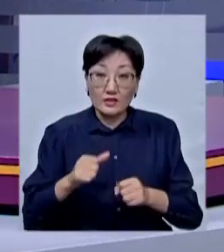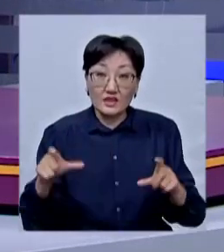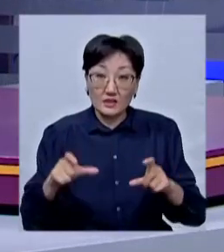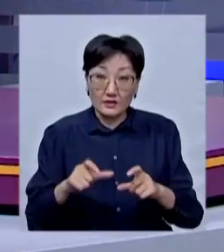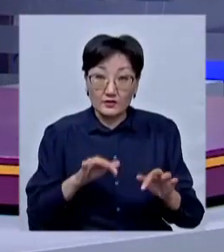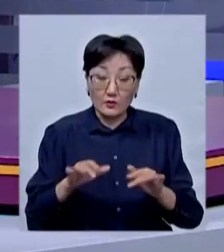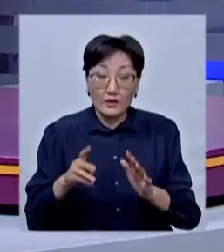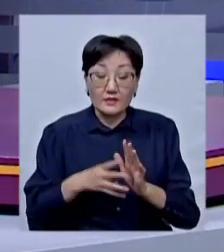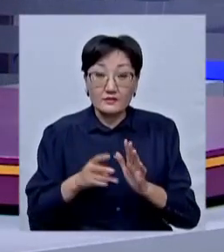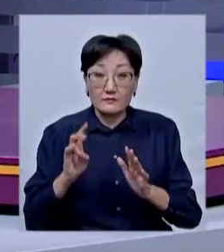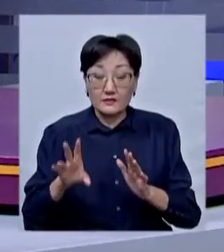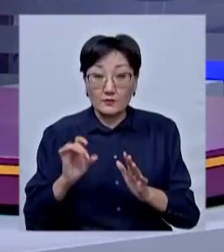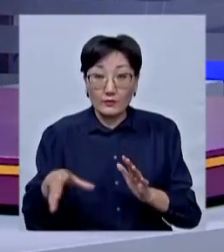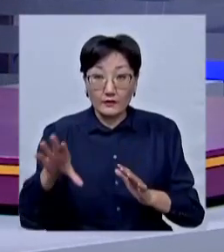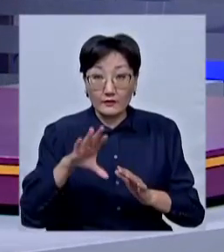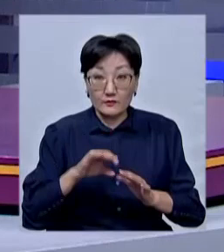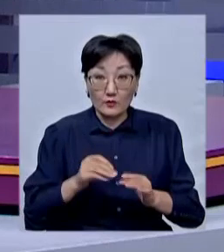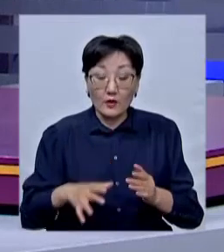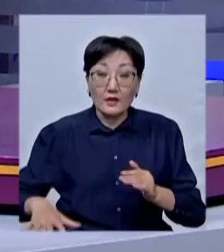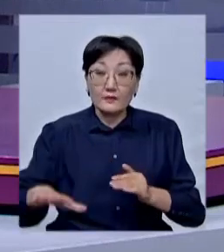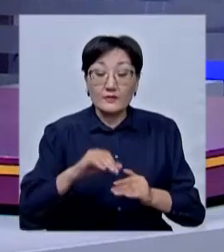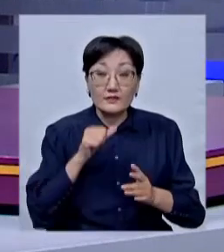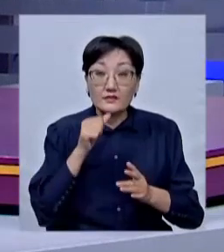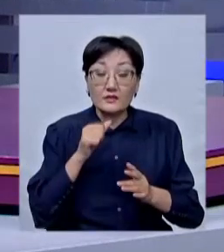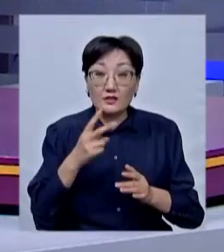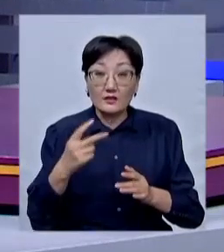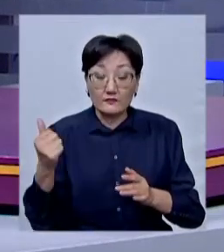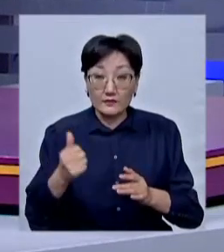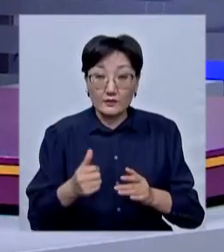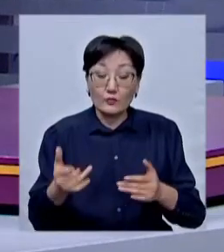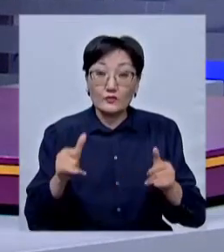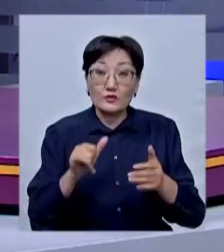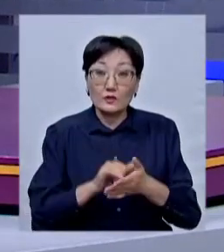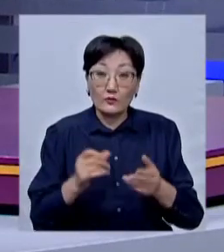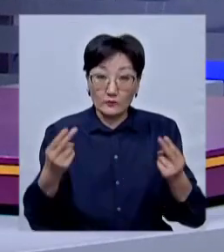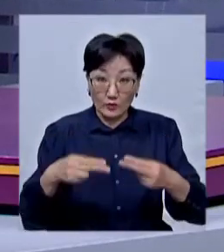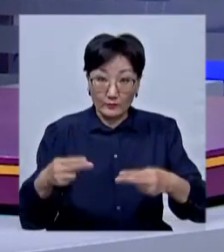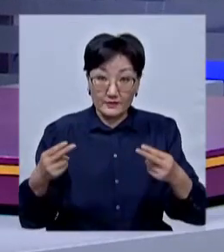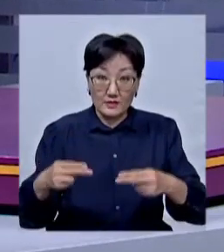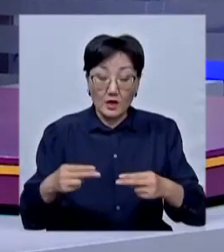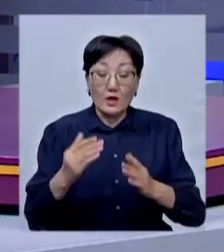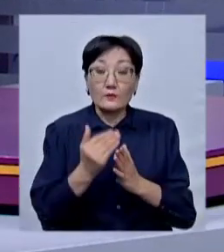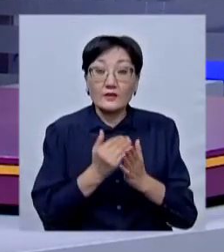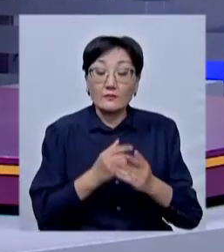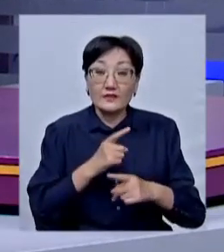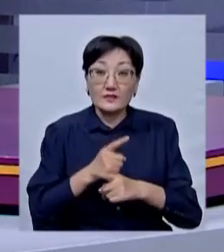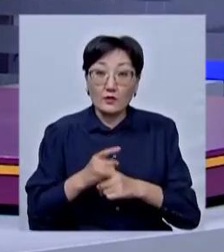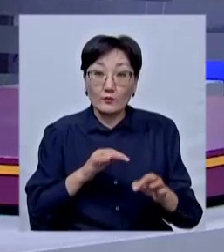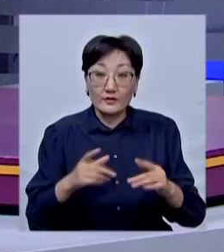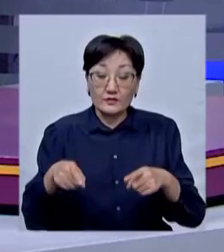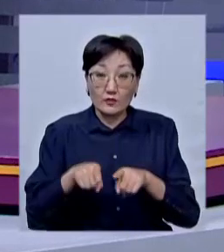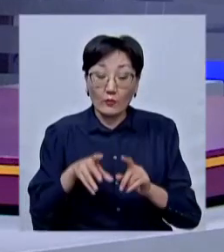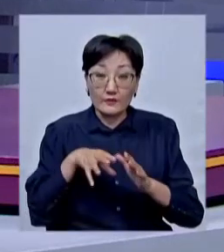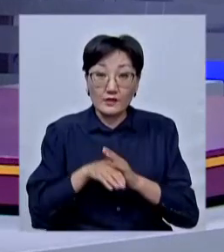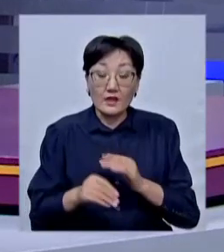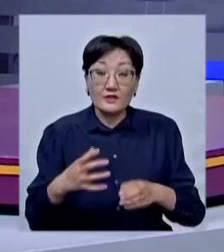карантин. С 9 ноября по всему периметру Костаная на 2 недели установят блокпосты. В список ограничительных мер также